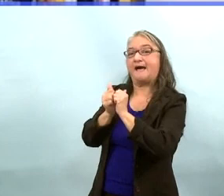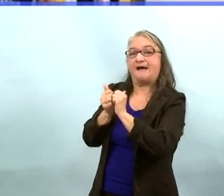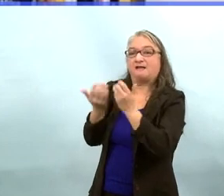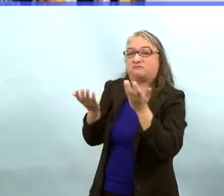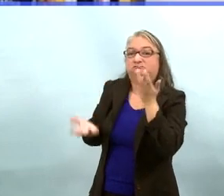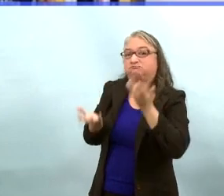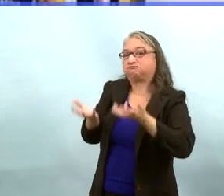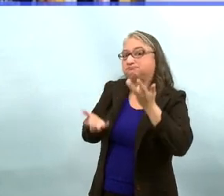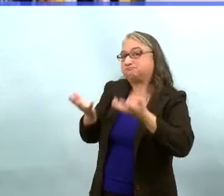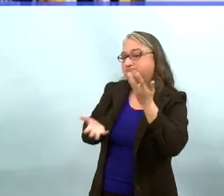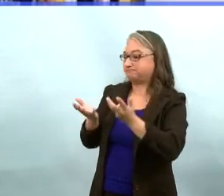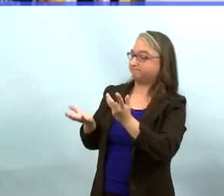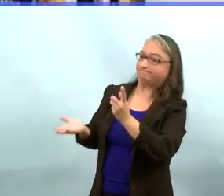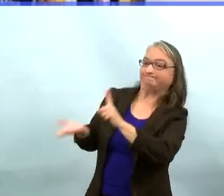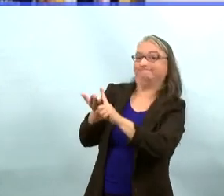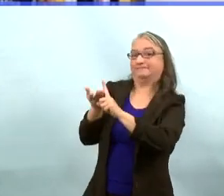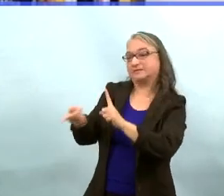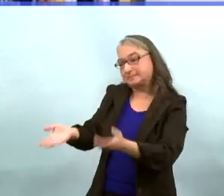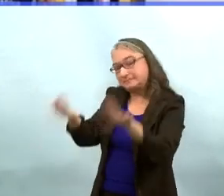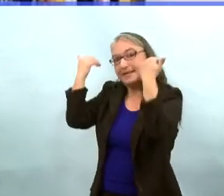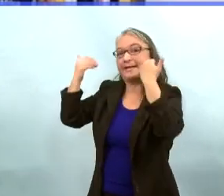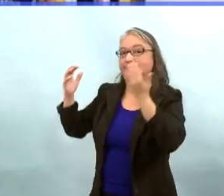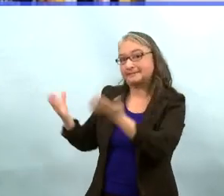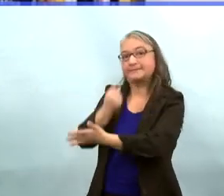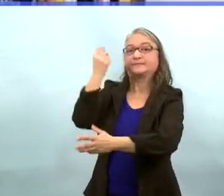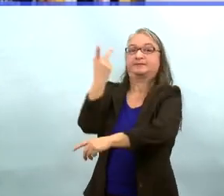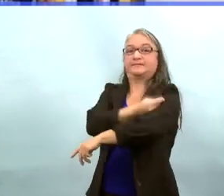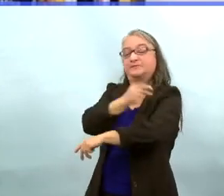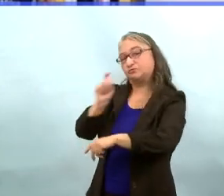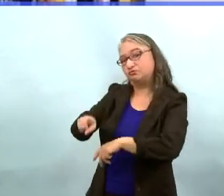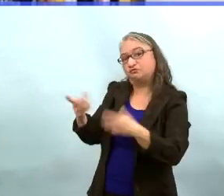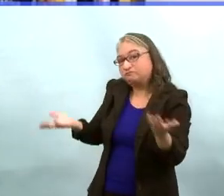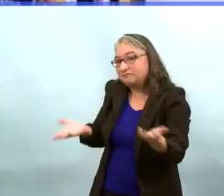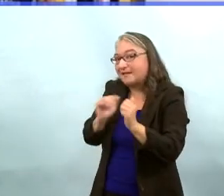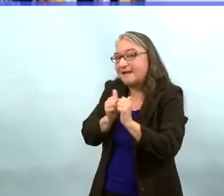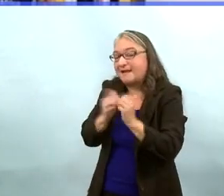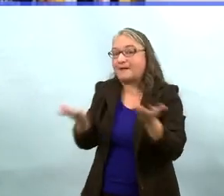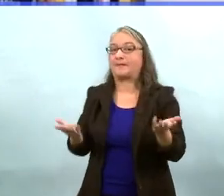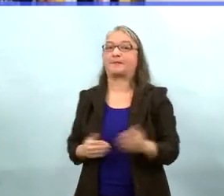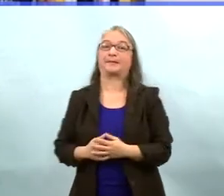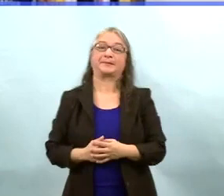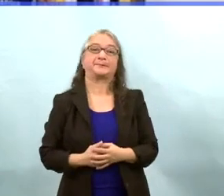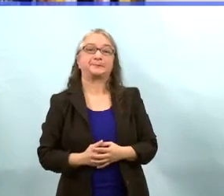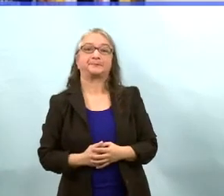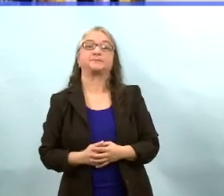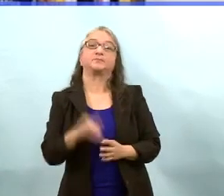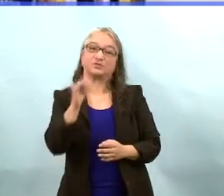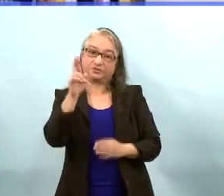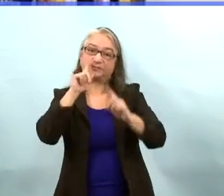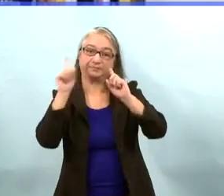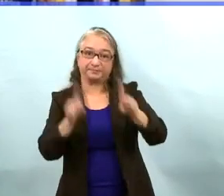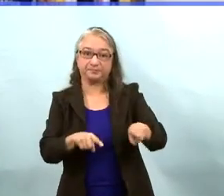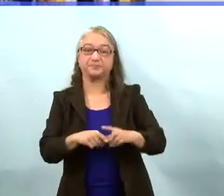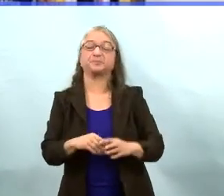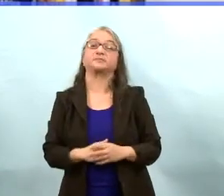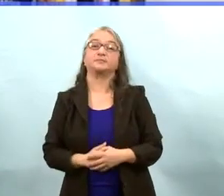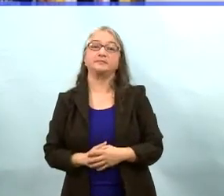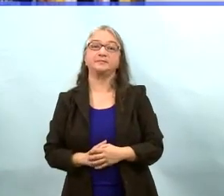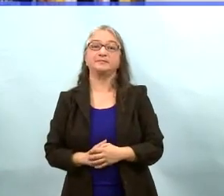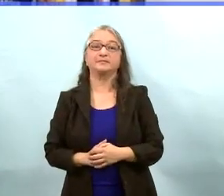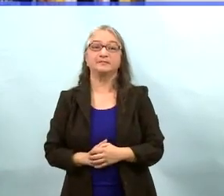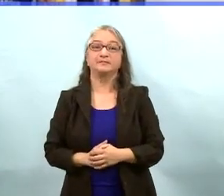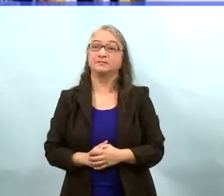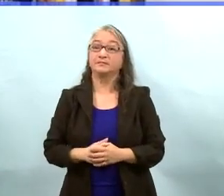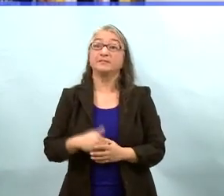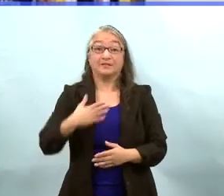par l'idée de faire vacciner leur enfant parce que l'enfant a moins de 12 ans? Alors, la première chose que je vous dirais, c'est que